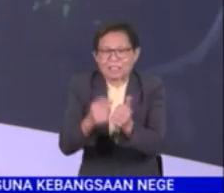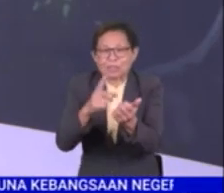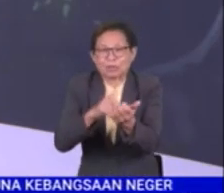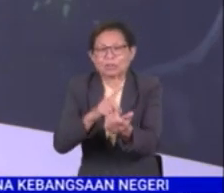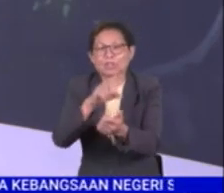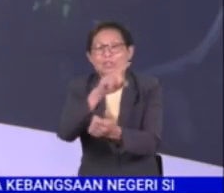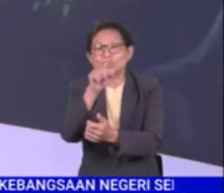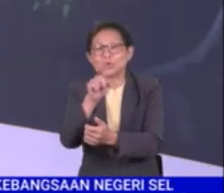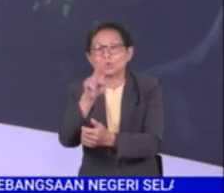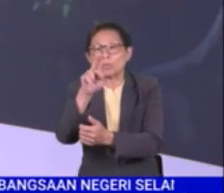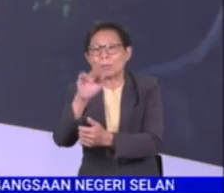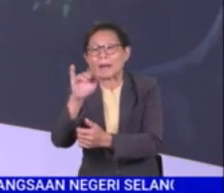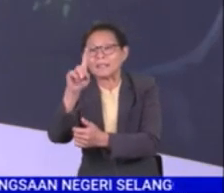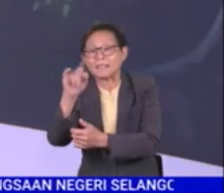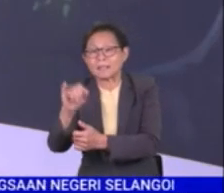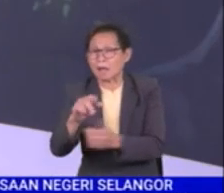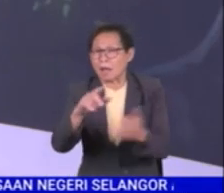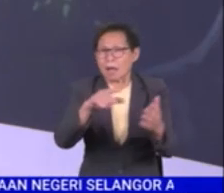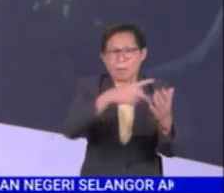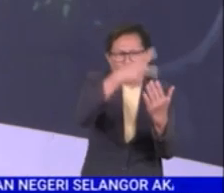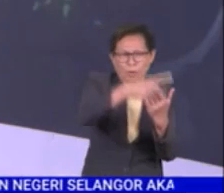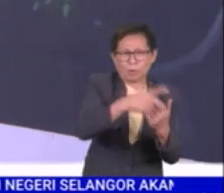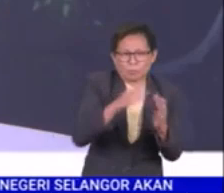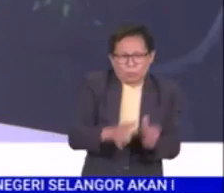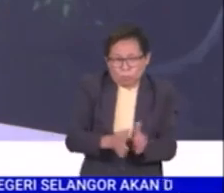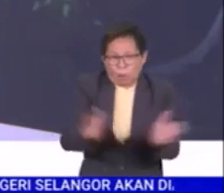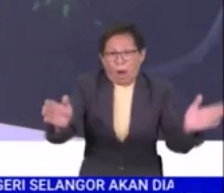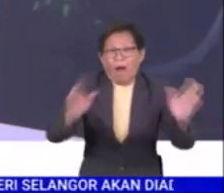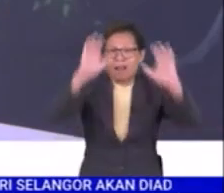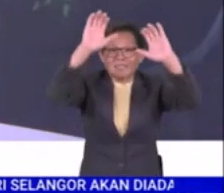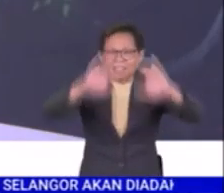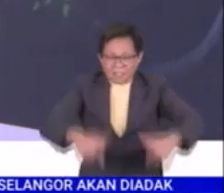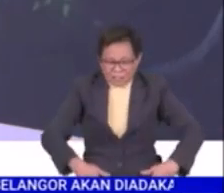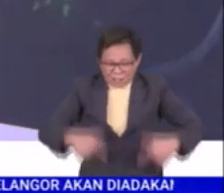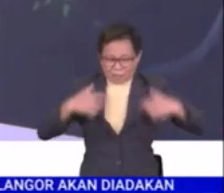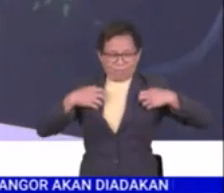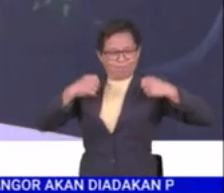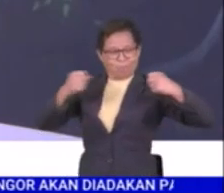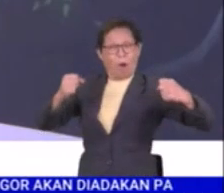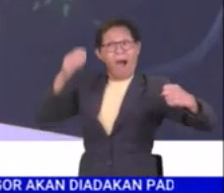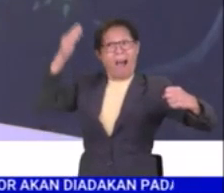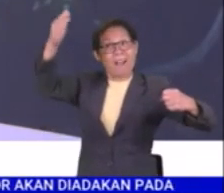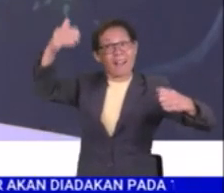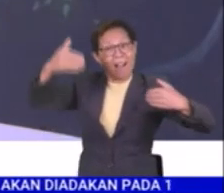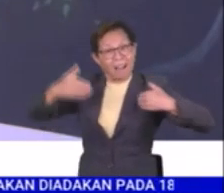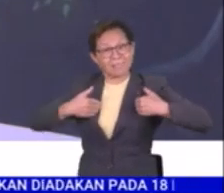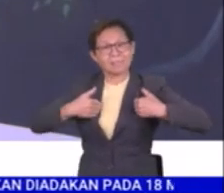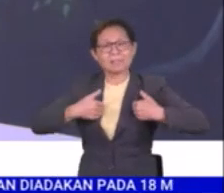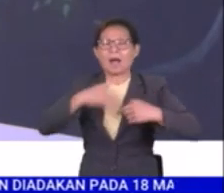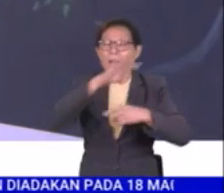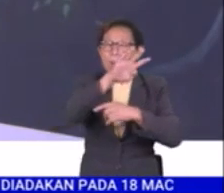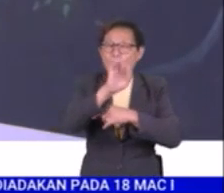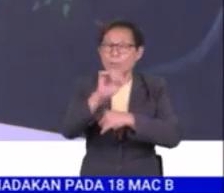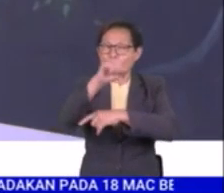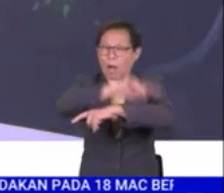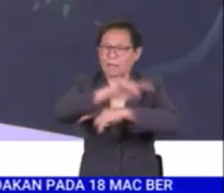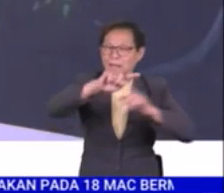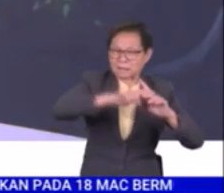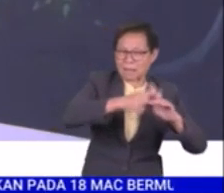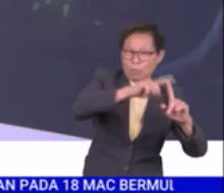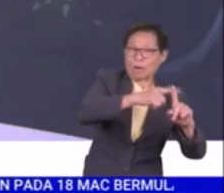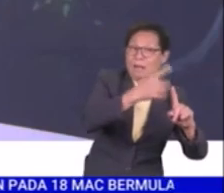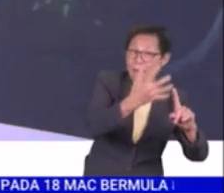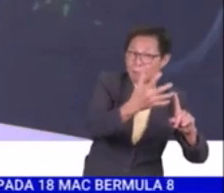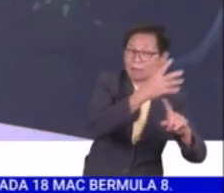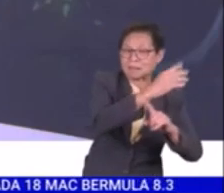Ahmad. Program ini dilaksana untuk memperluas gaya hidup sehat yang akan diadakan dalam tempoh 40 hari bermula Mei